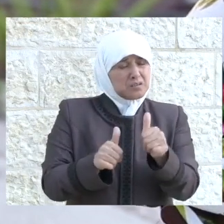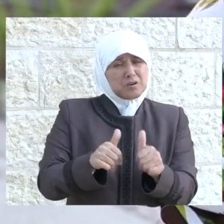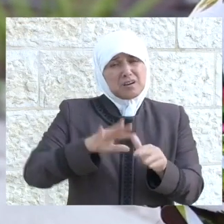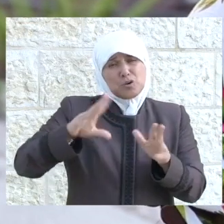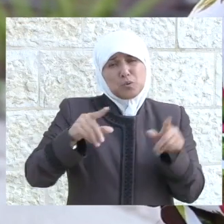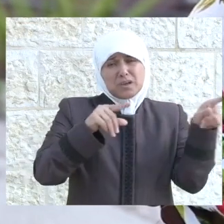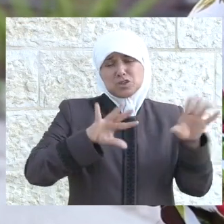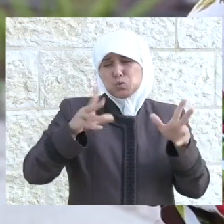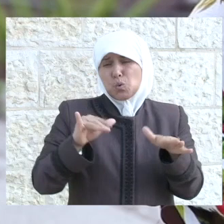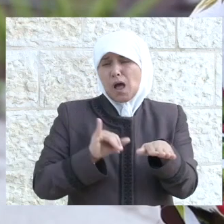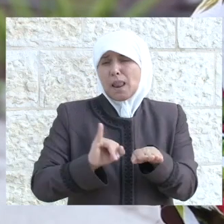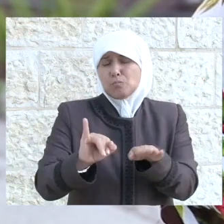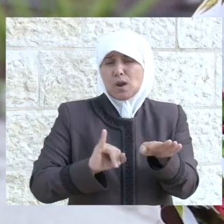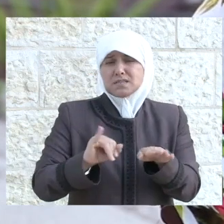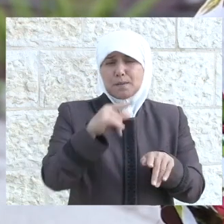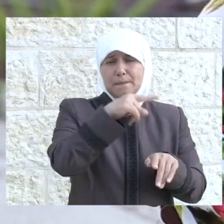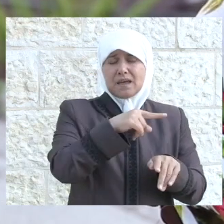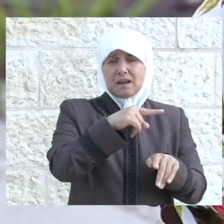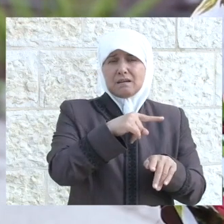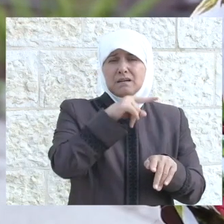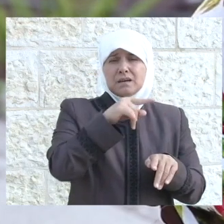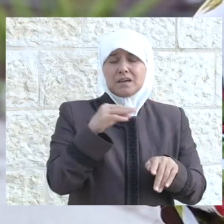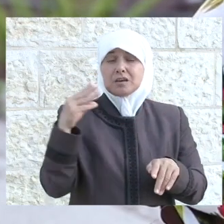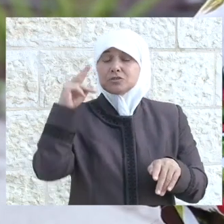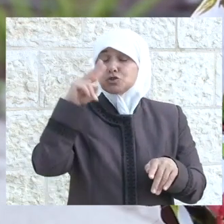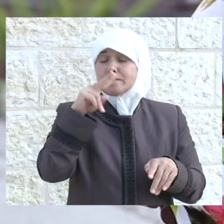إنه أنا عندي التسلق كهواية،